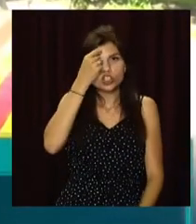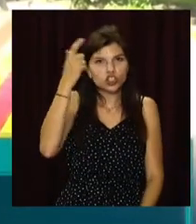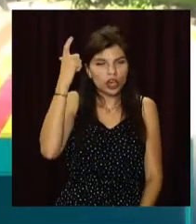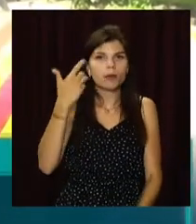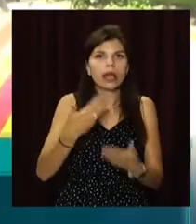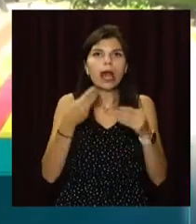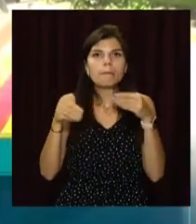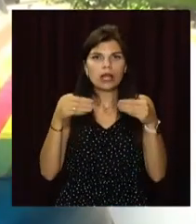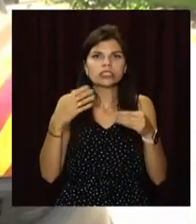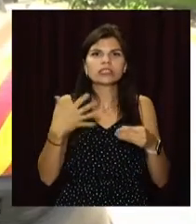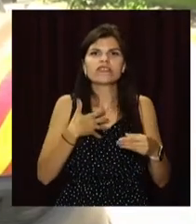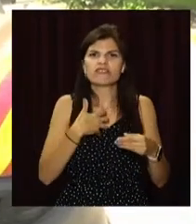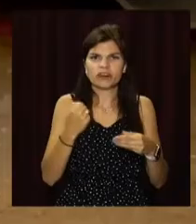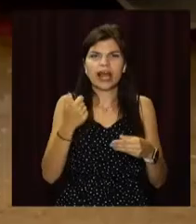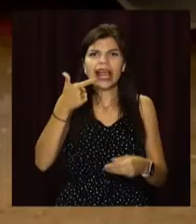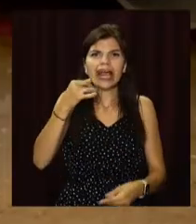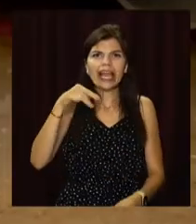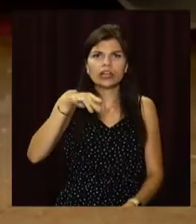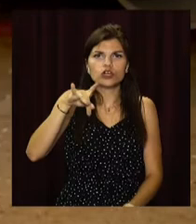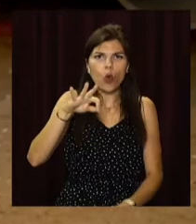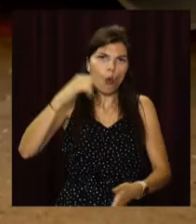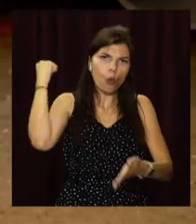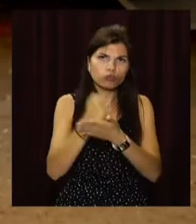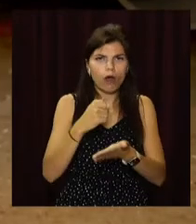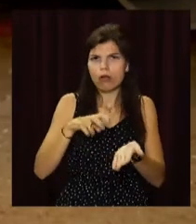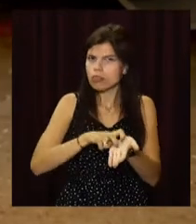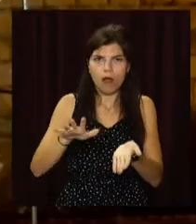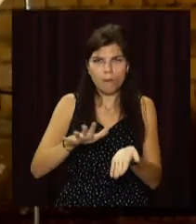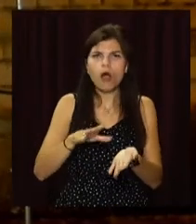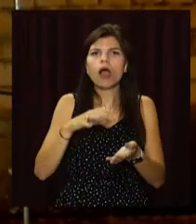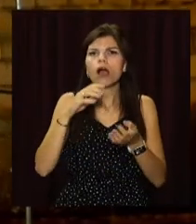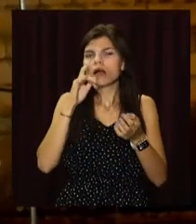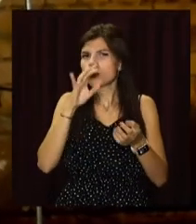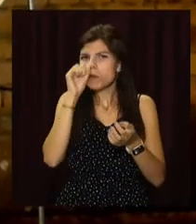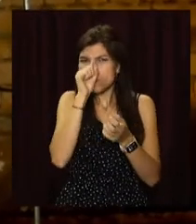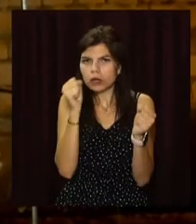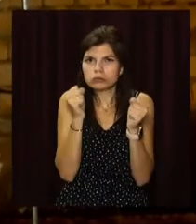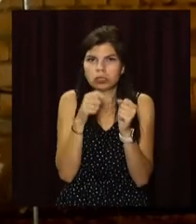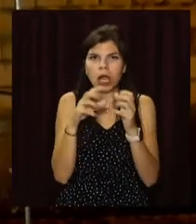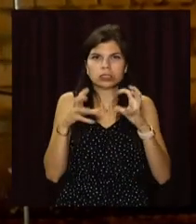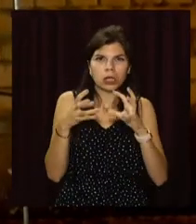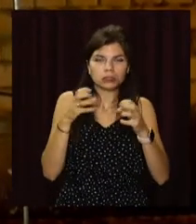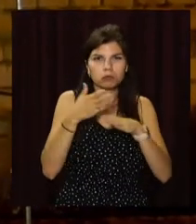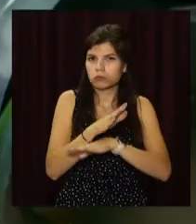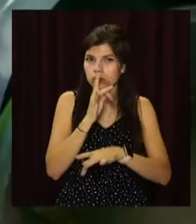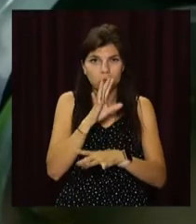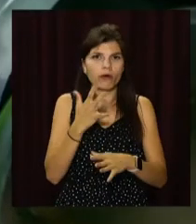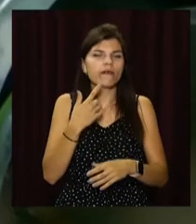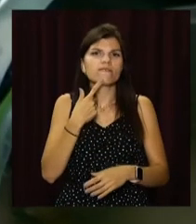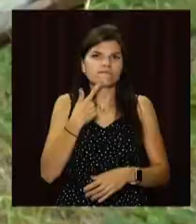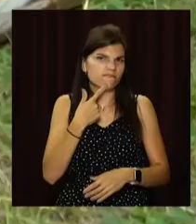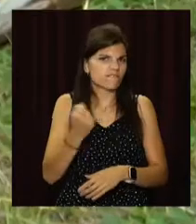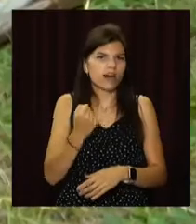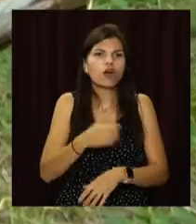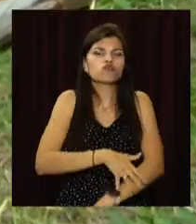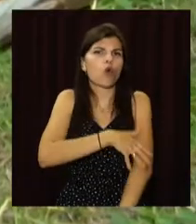пластик, который выдерживает гидроудары, не размерзается, будет стоять долгий срок. У сусідньому